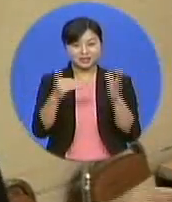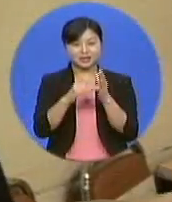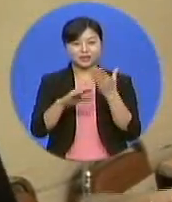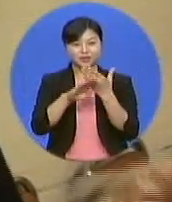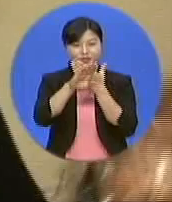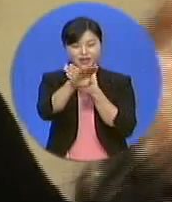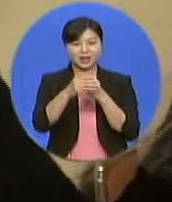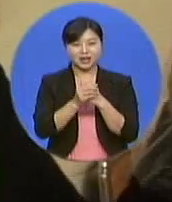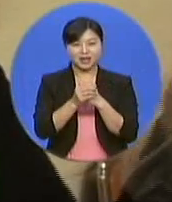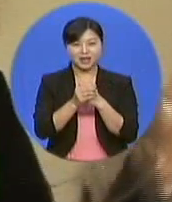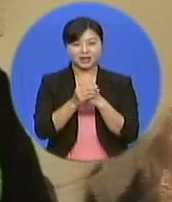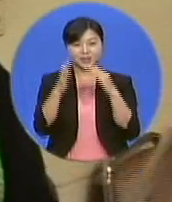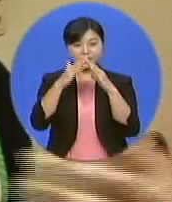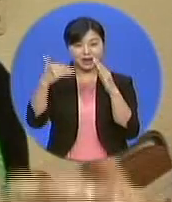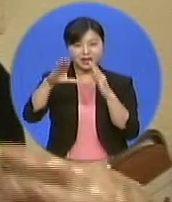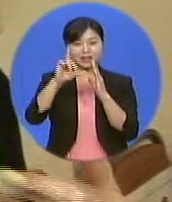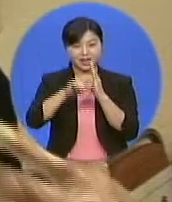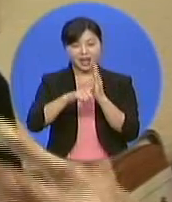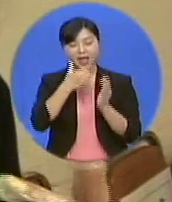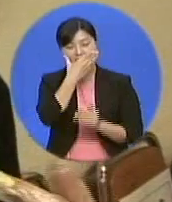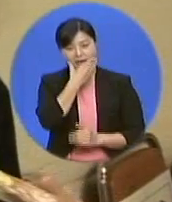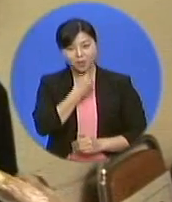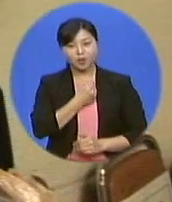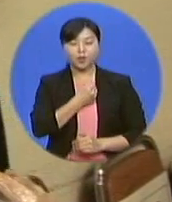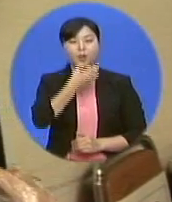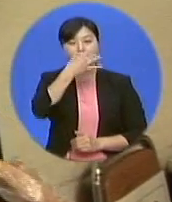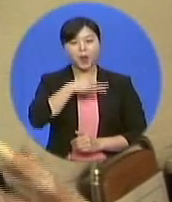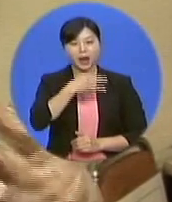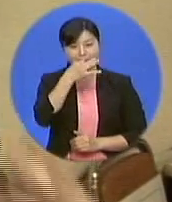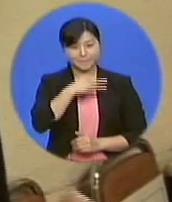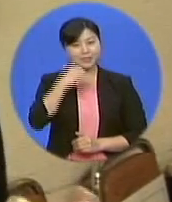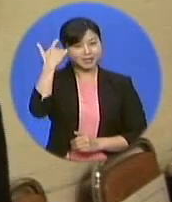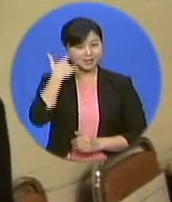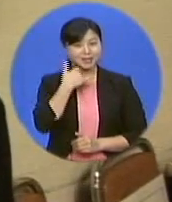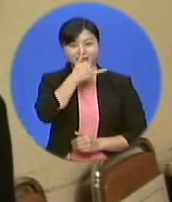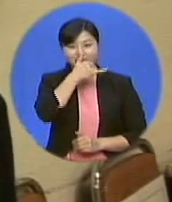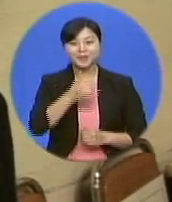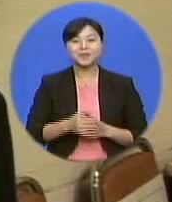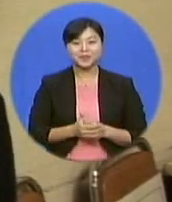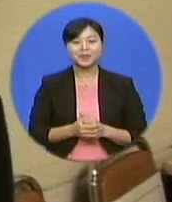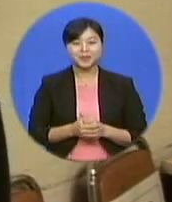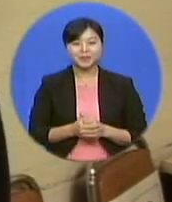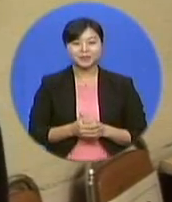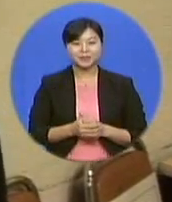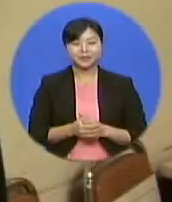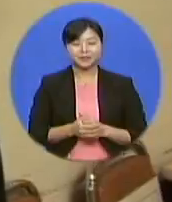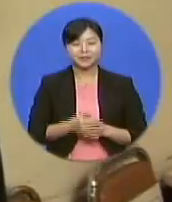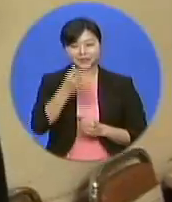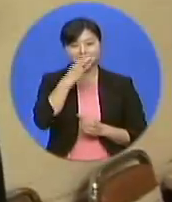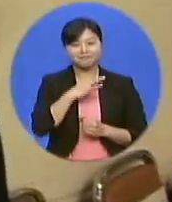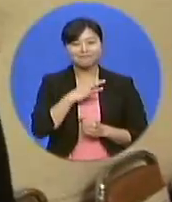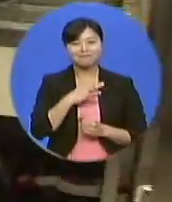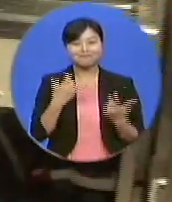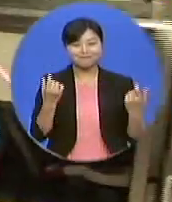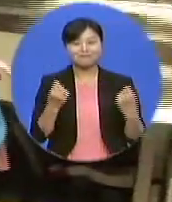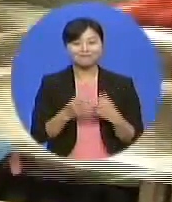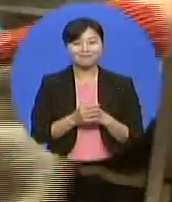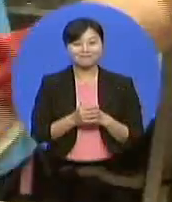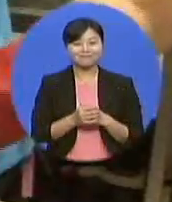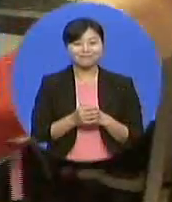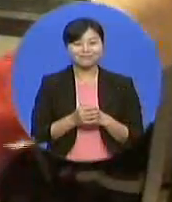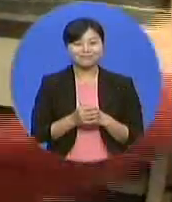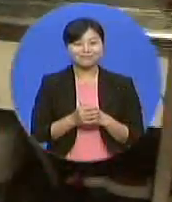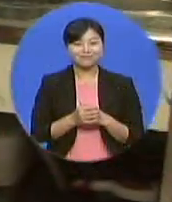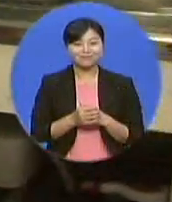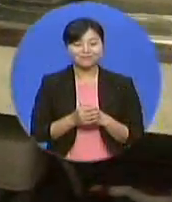하고 퇴근하면은 막 발걸음도 가볍고 행복감을 느껴요. 네, 보람이 있구나. 봉사자들은